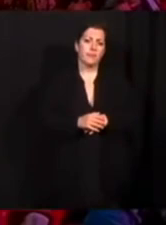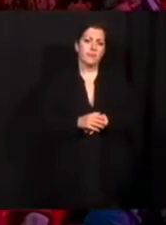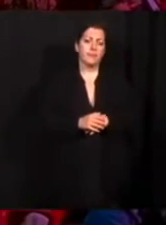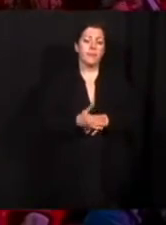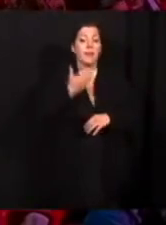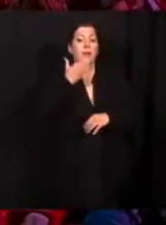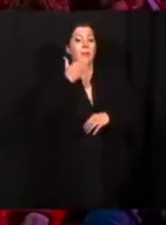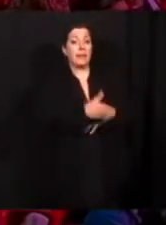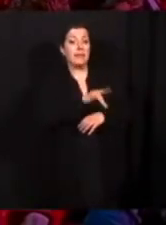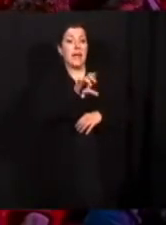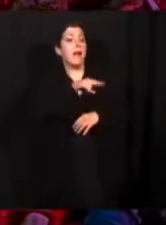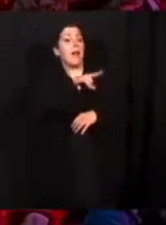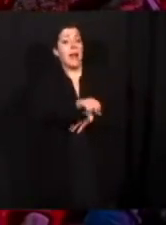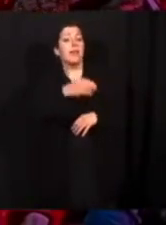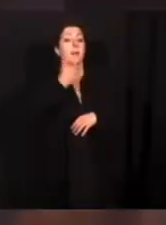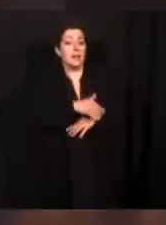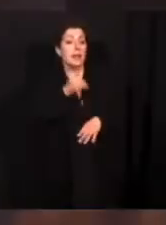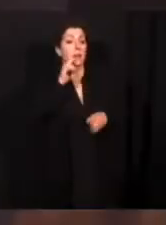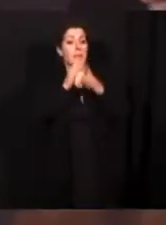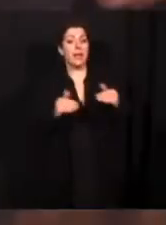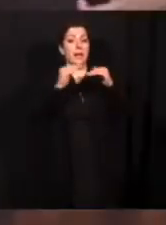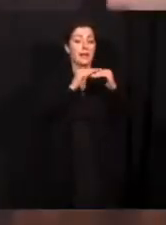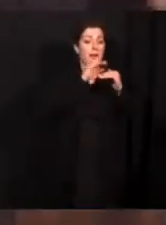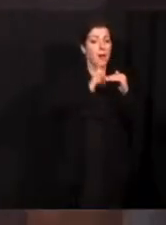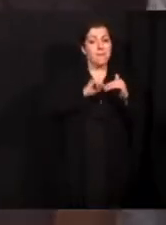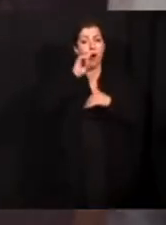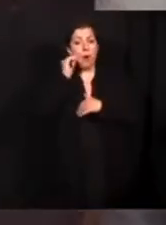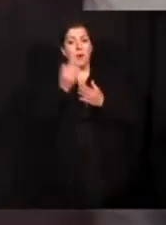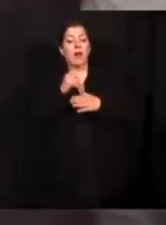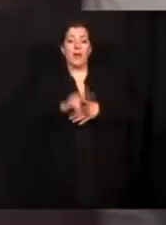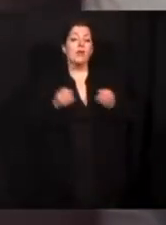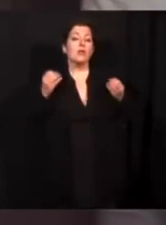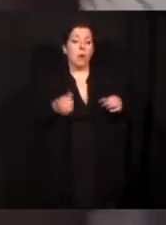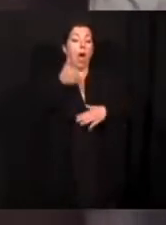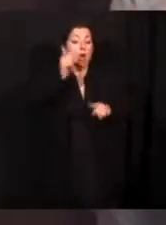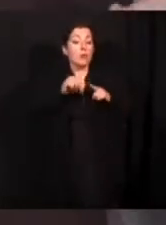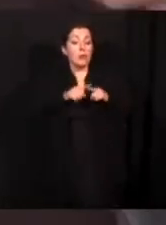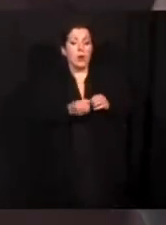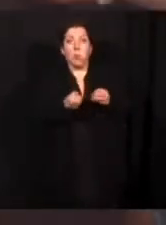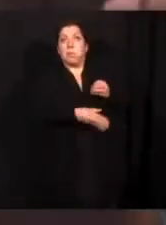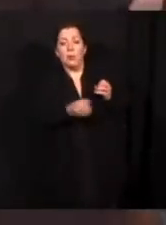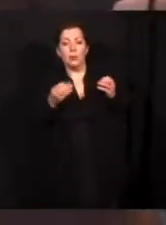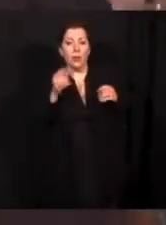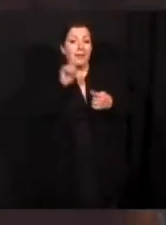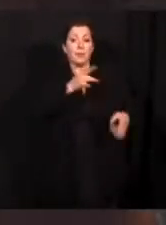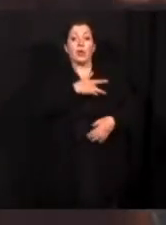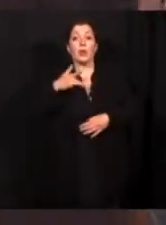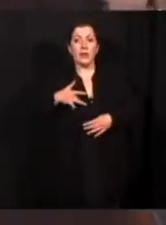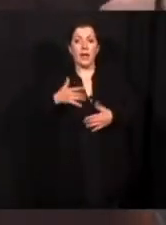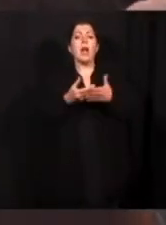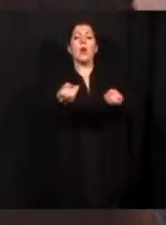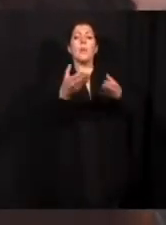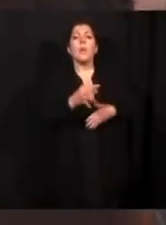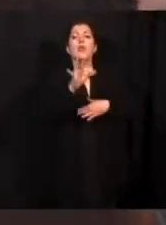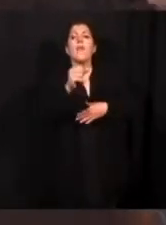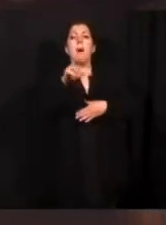Merci Hélène. Et quand on parle égalité femmes-hommes, il y a un sujet qui est trop souvent occulté, c'est celui de la santé. Qu'est-ce que propose Fabien